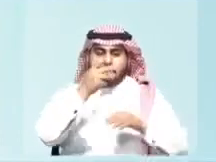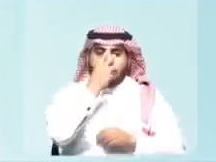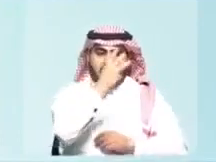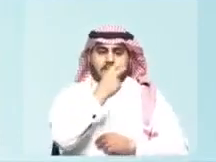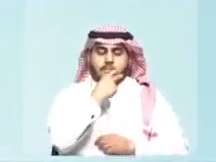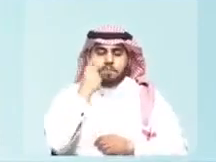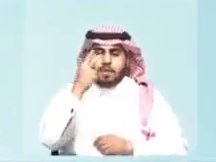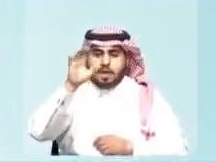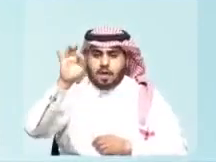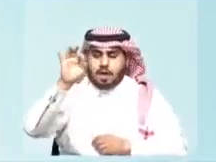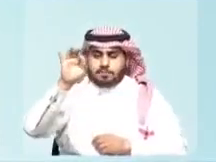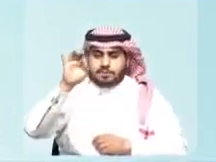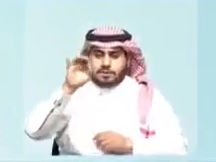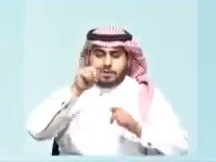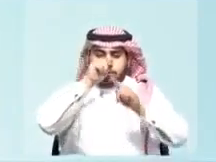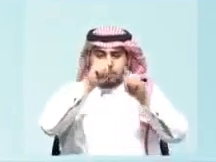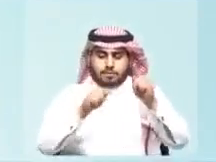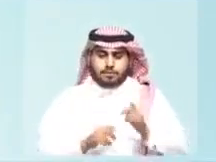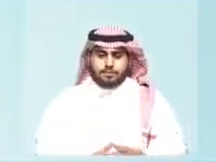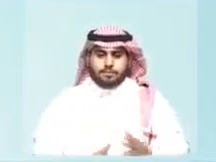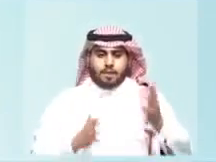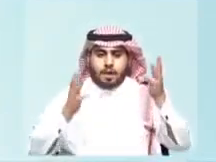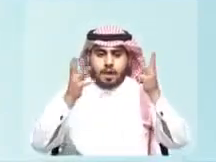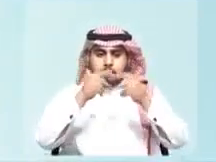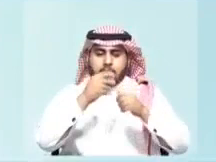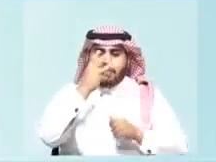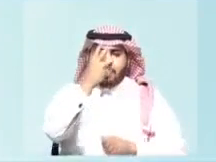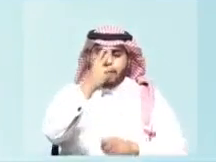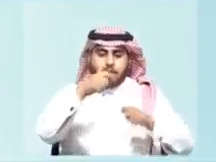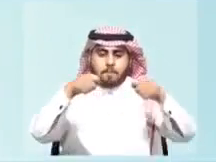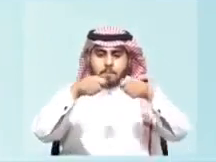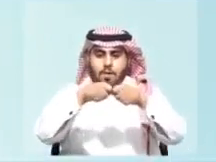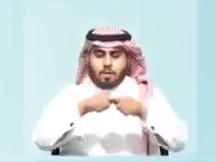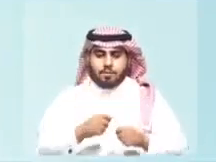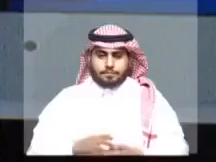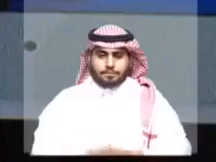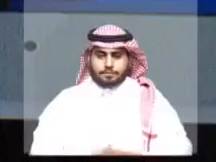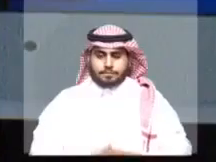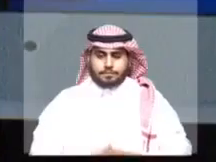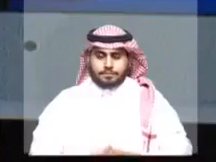مستوى 3250 نقطة بتداولات تجاوزت 3 ملايين ريال.